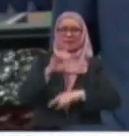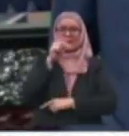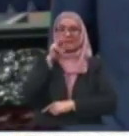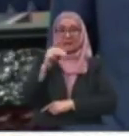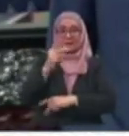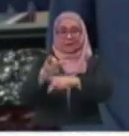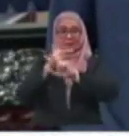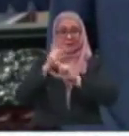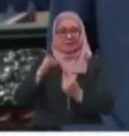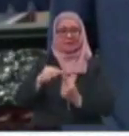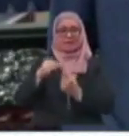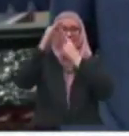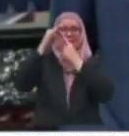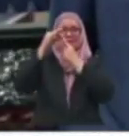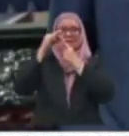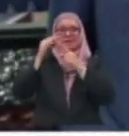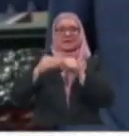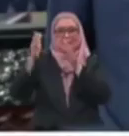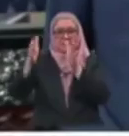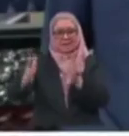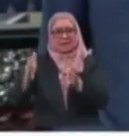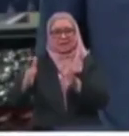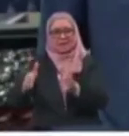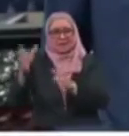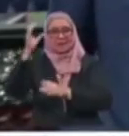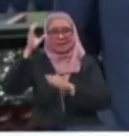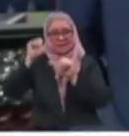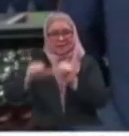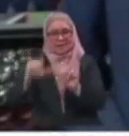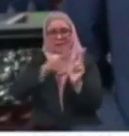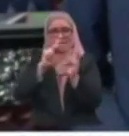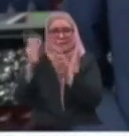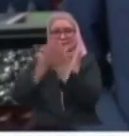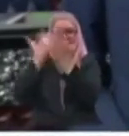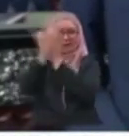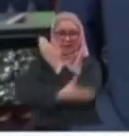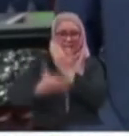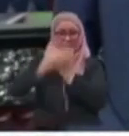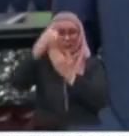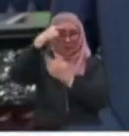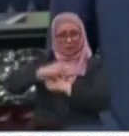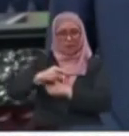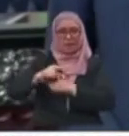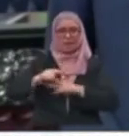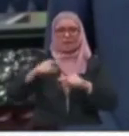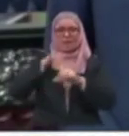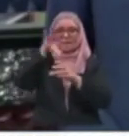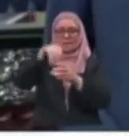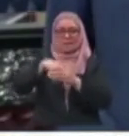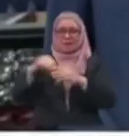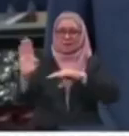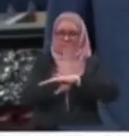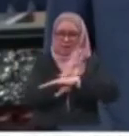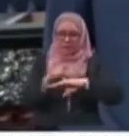Baru. Kemudahan ini bertujuan untuk mereka mengembangkan perniagaan dan terlibat dalam